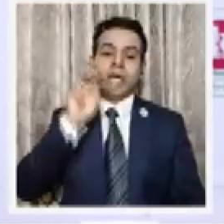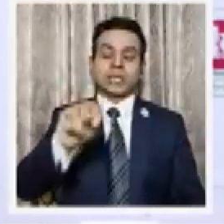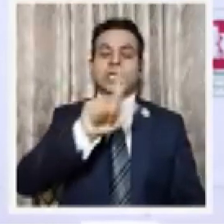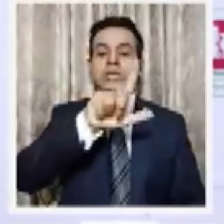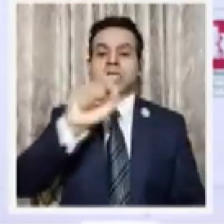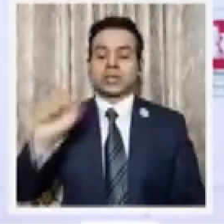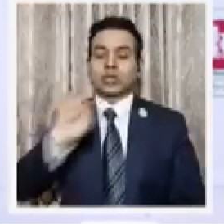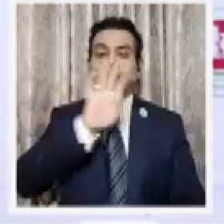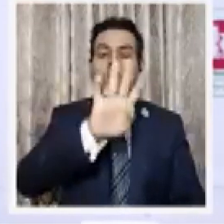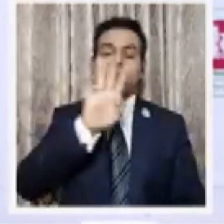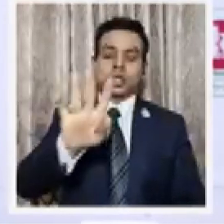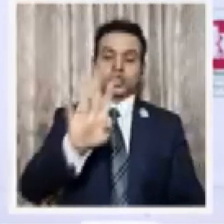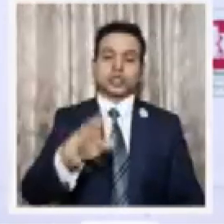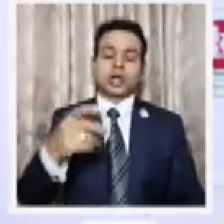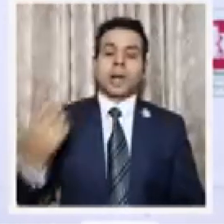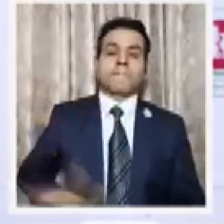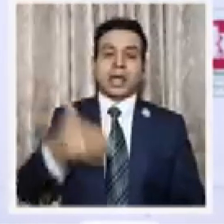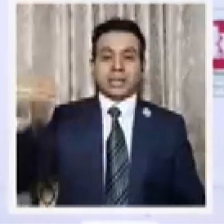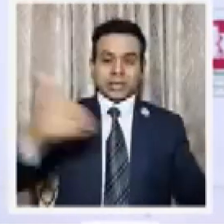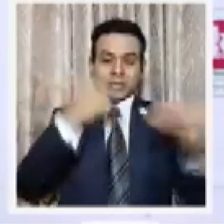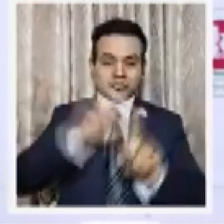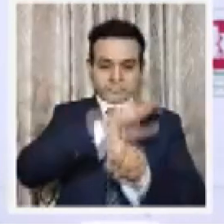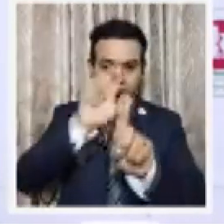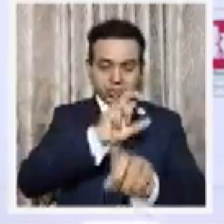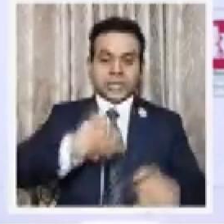এবং এ পর্যন্ত স্ক্রিনিংয়ের সংখ্যা